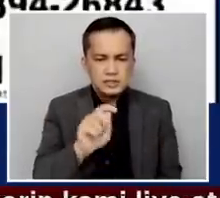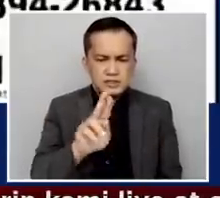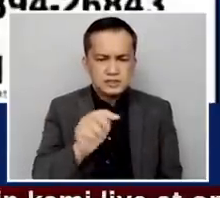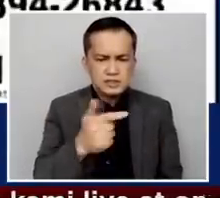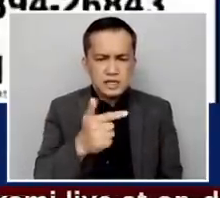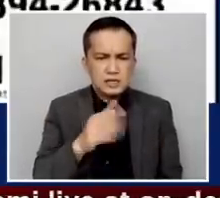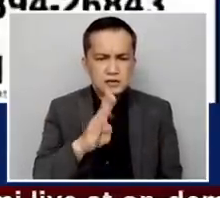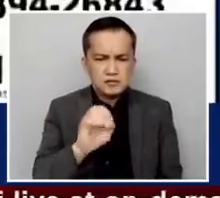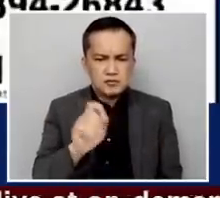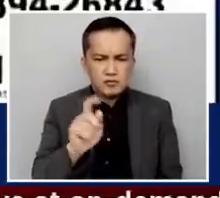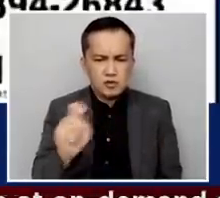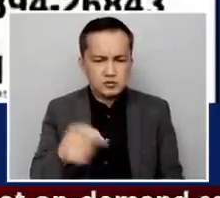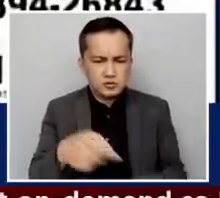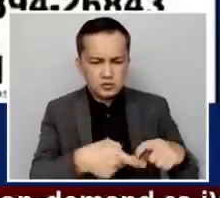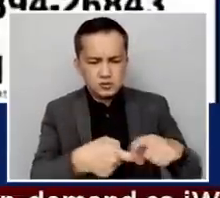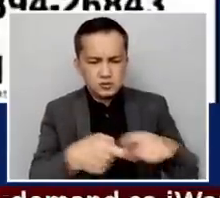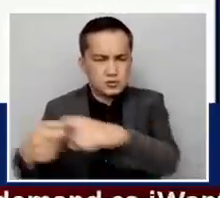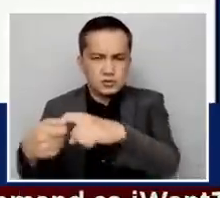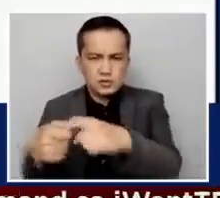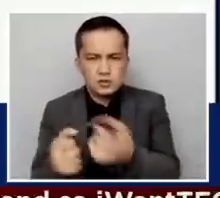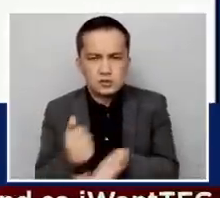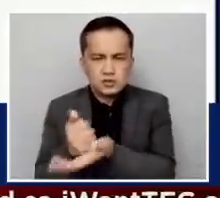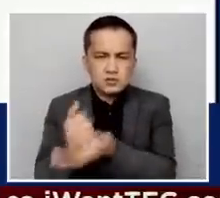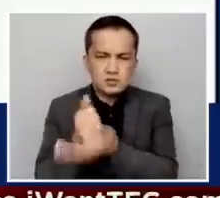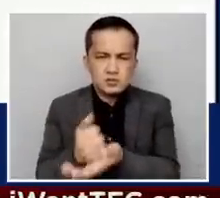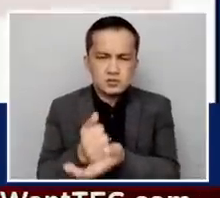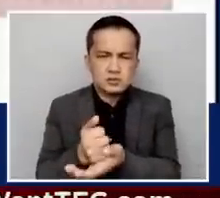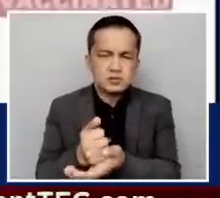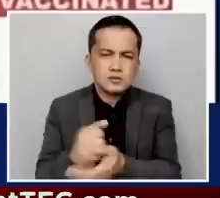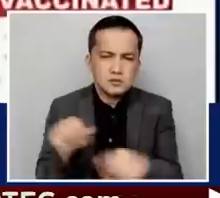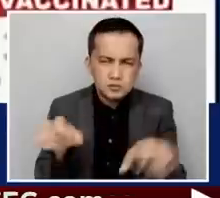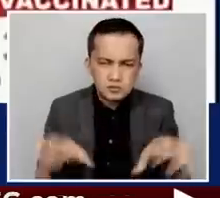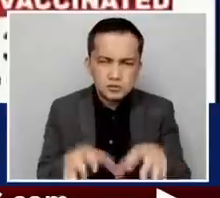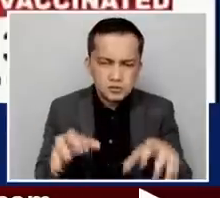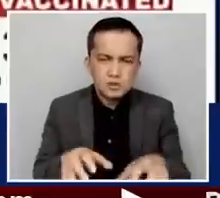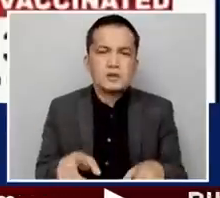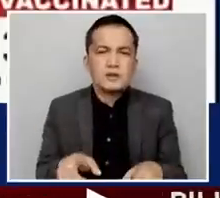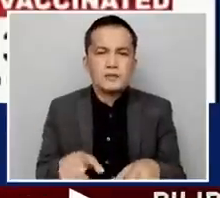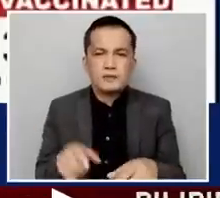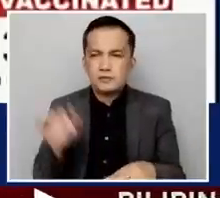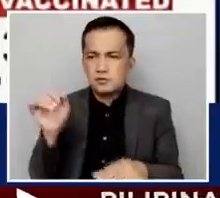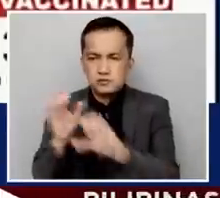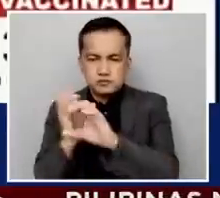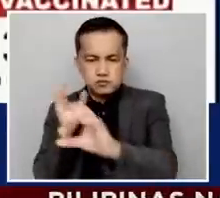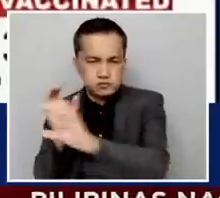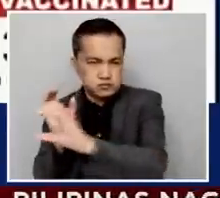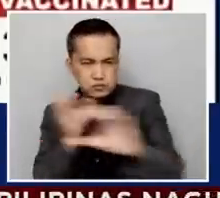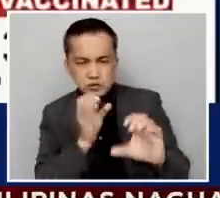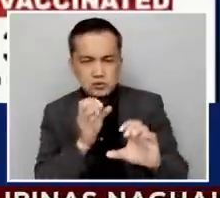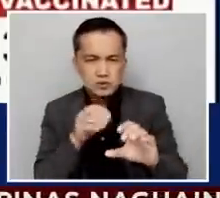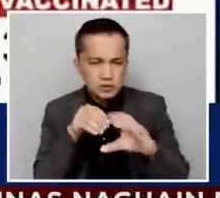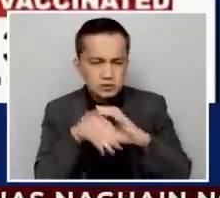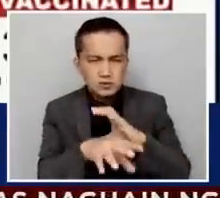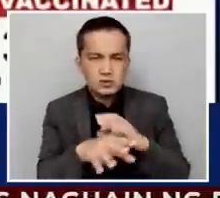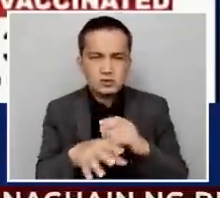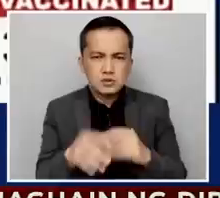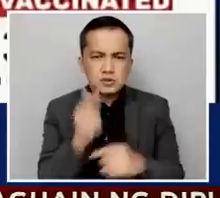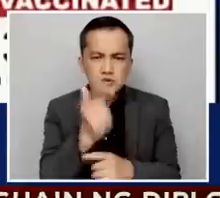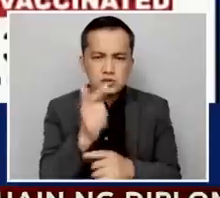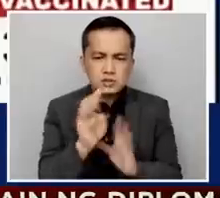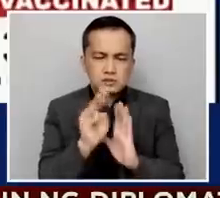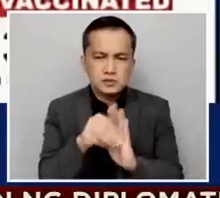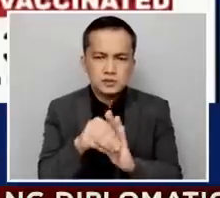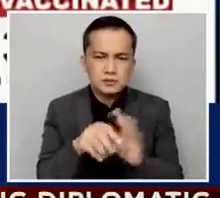ay tumutulong din sa pagkakandak ng law remission, ay natutukan ng na-expose dito for almost 20 minutes. Kaya